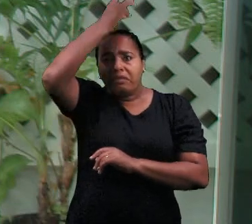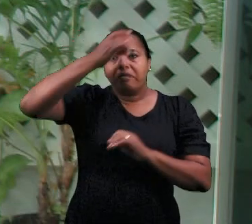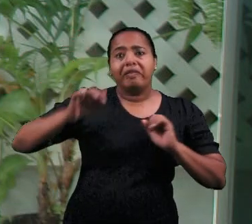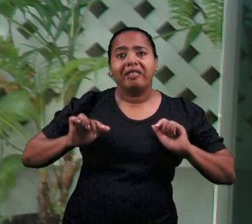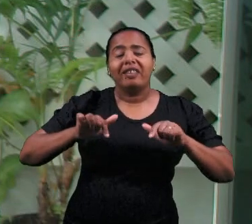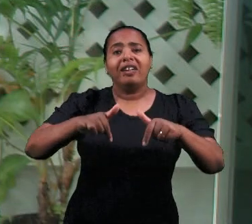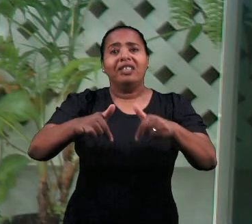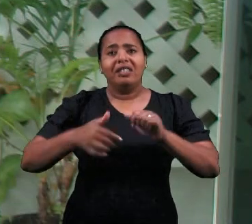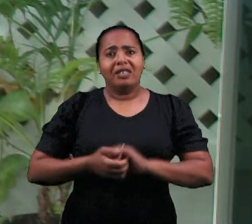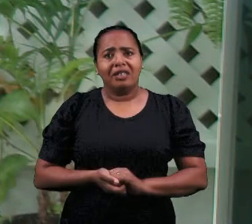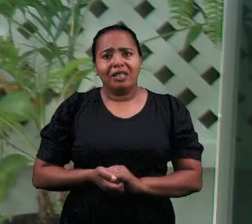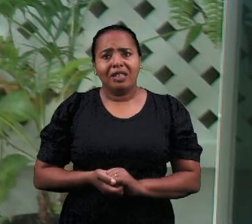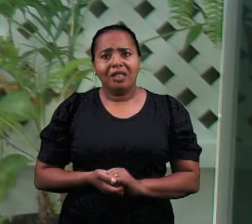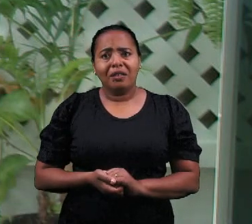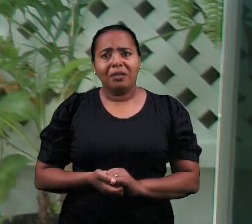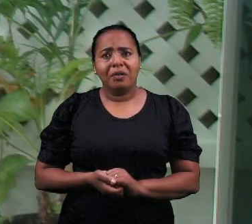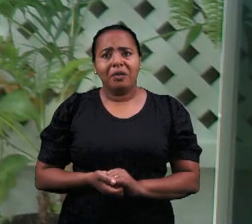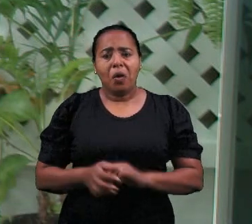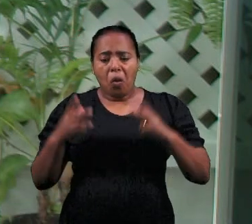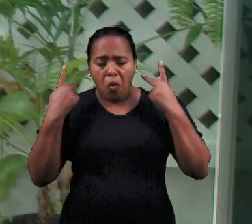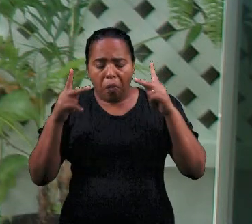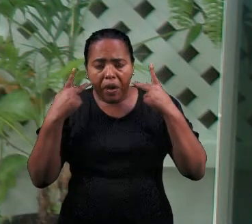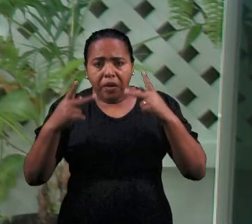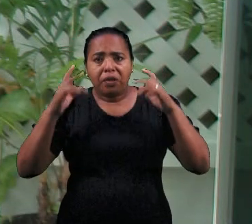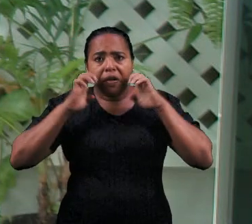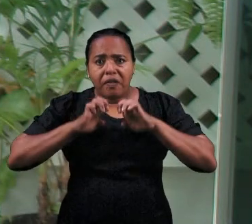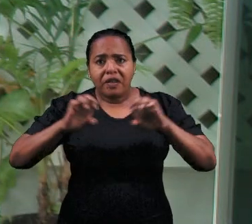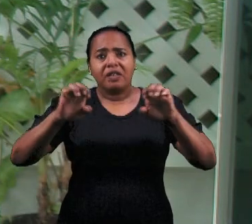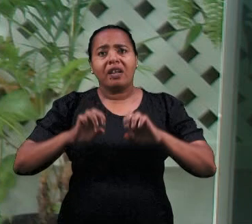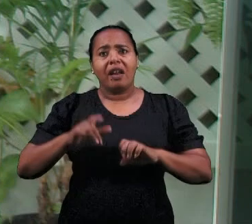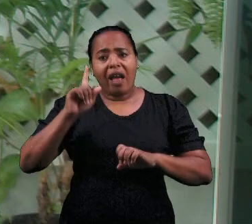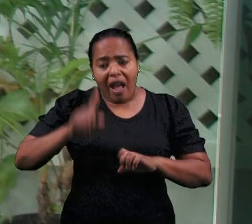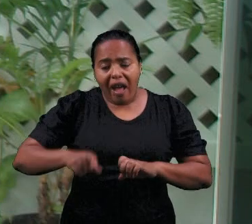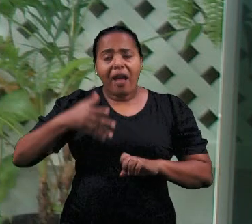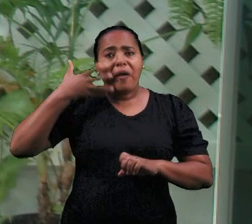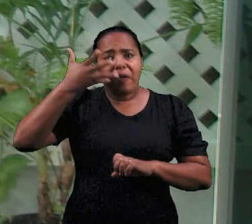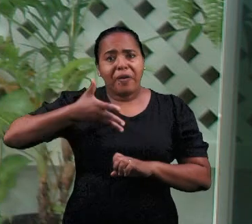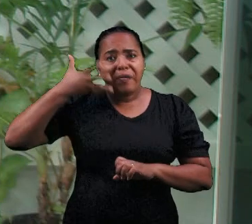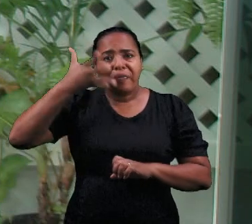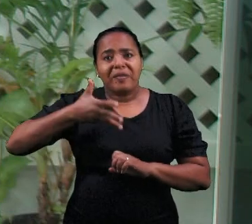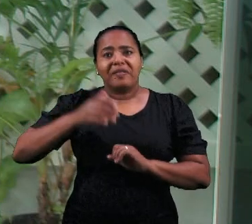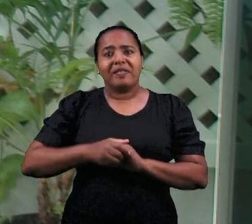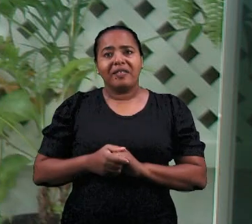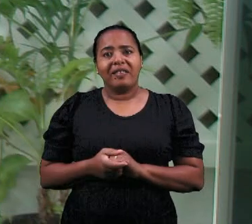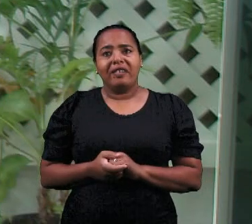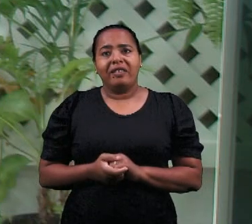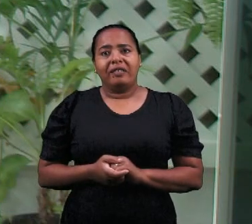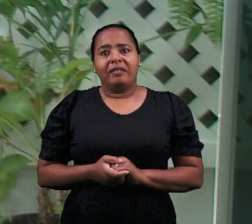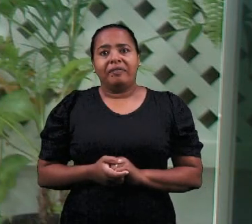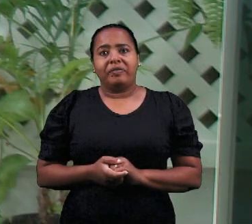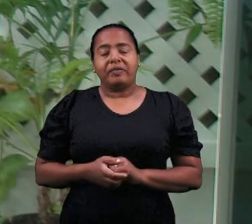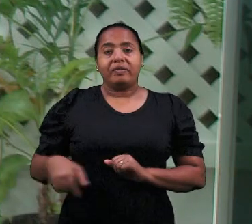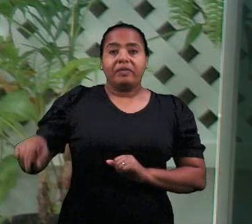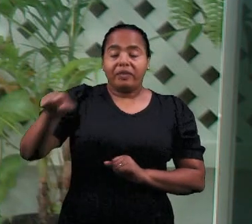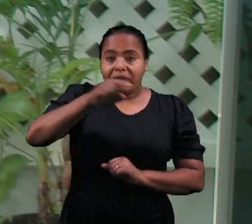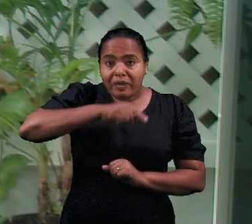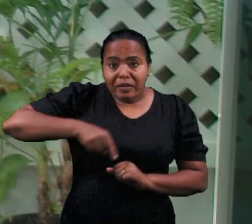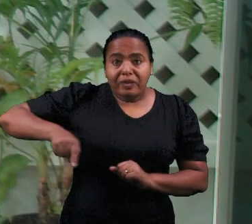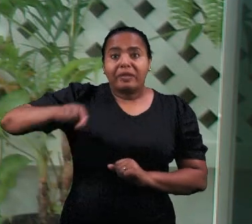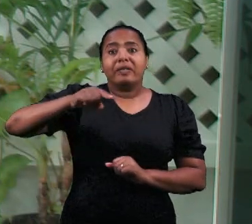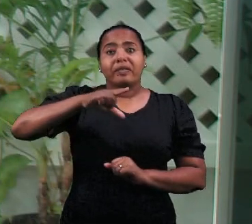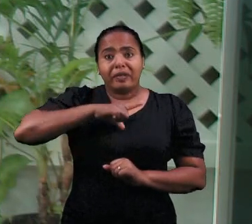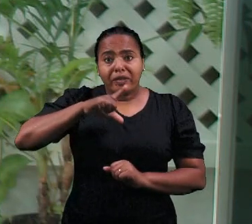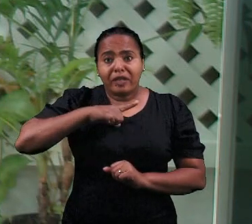du Saint-Esprit. C'est la bénédiction de Dieu. Cela ne dépend pas de moi, d'un prédicateur de l'Évangile.